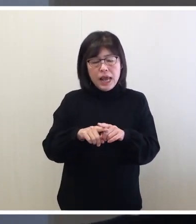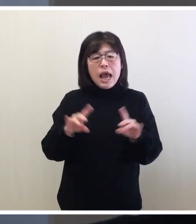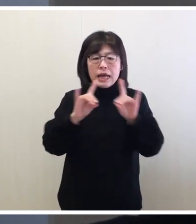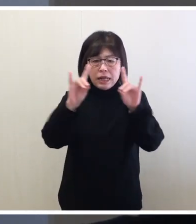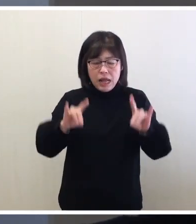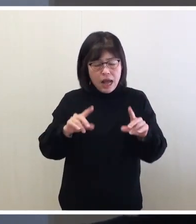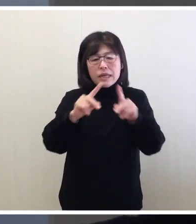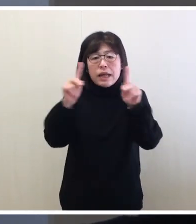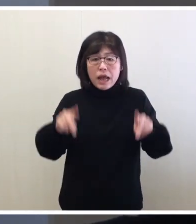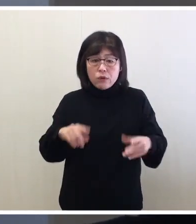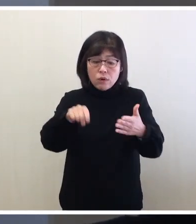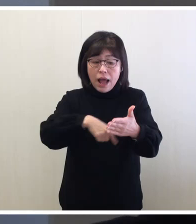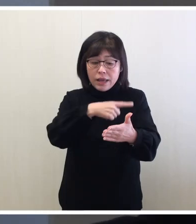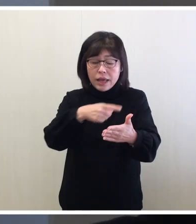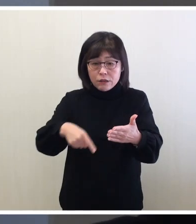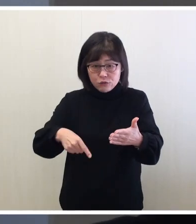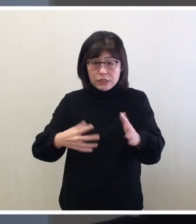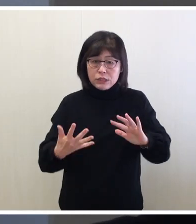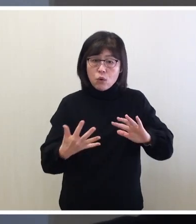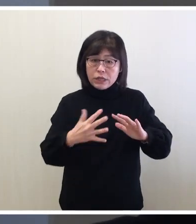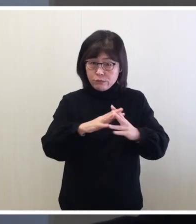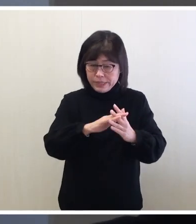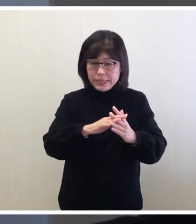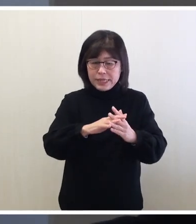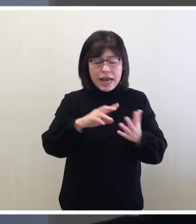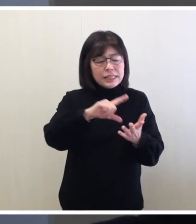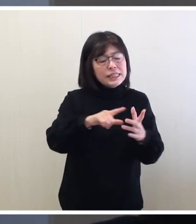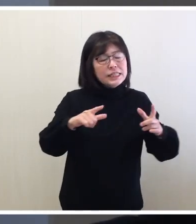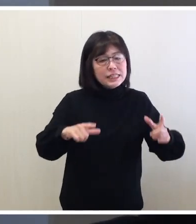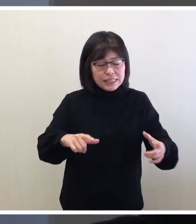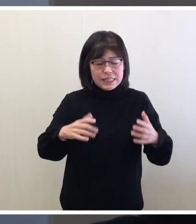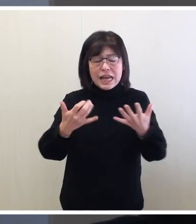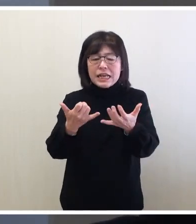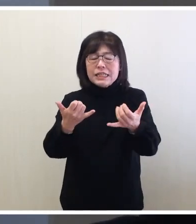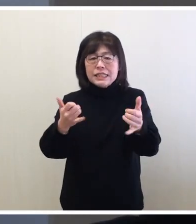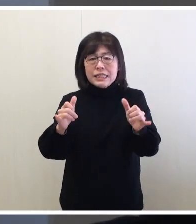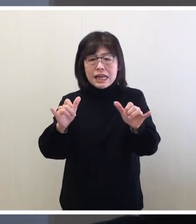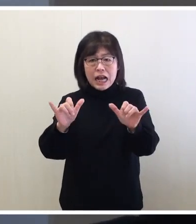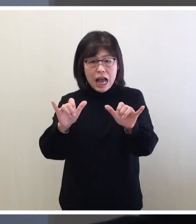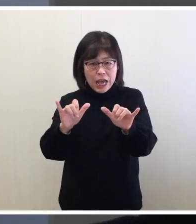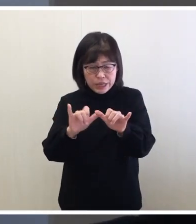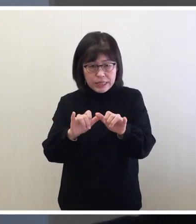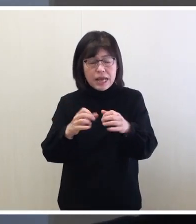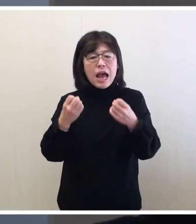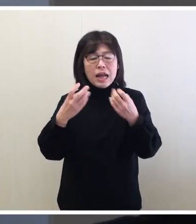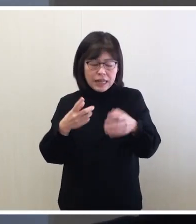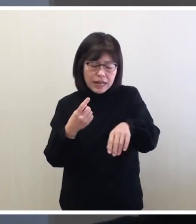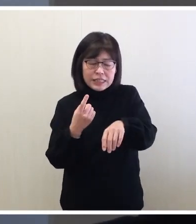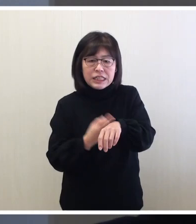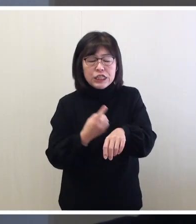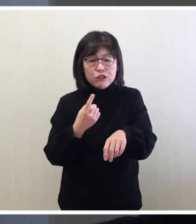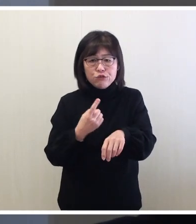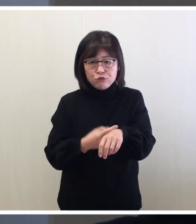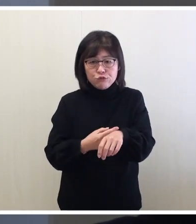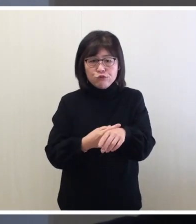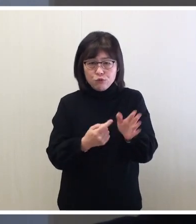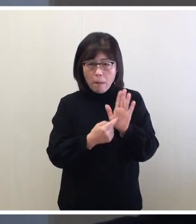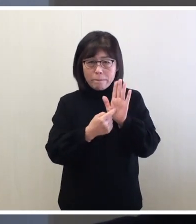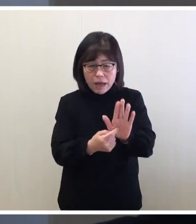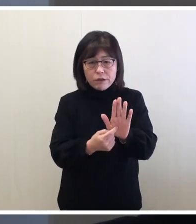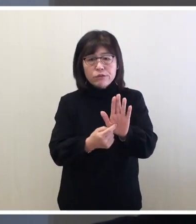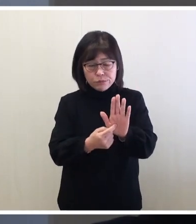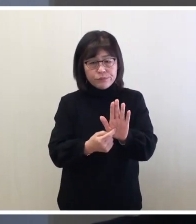課題解決に取り組み、地域、社会、世界にイノベーションを起こす人材を育